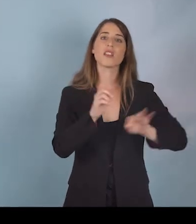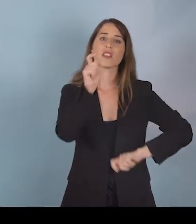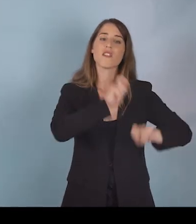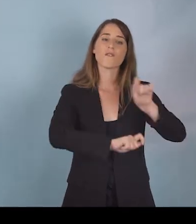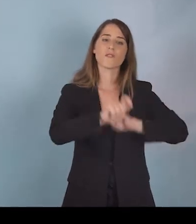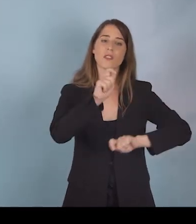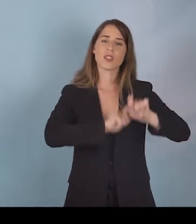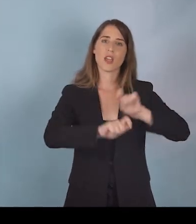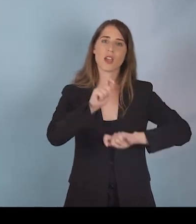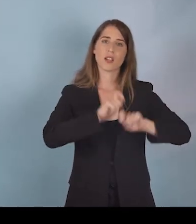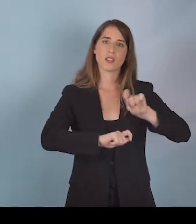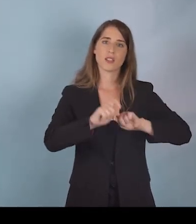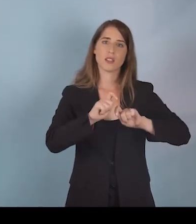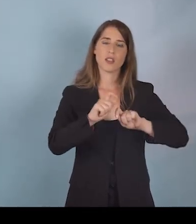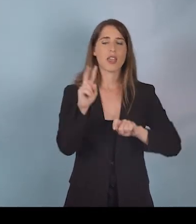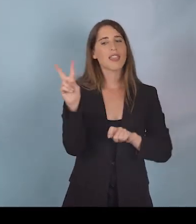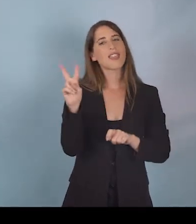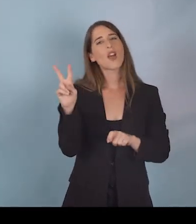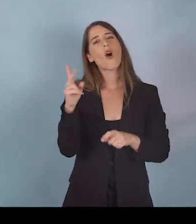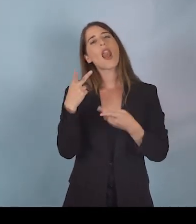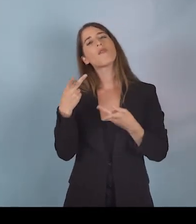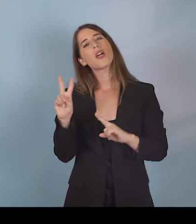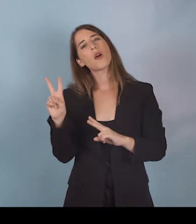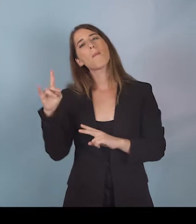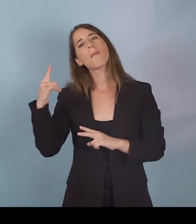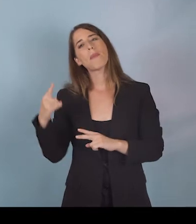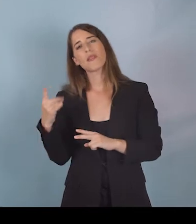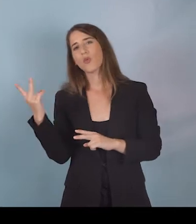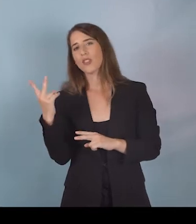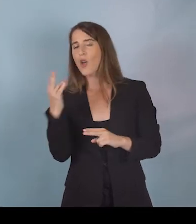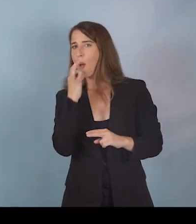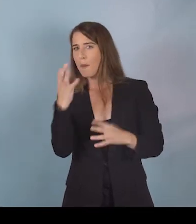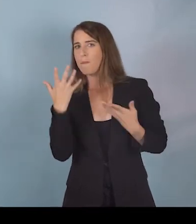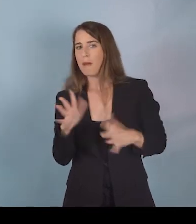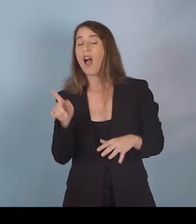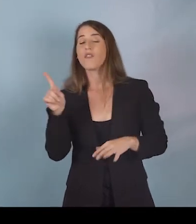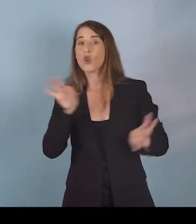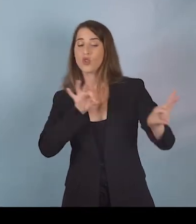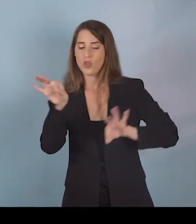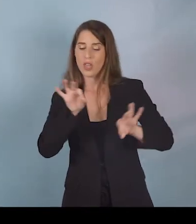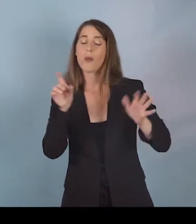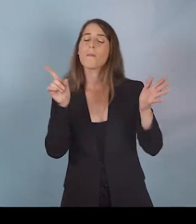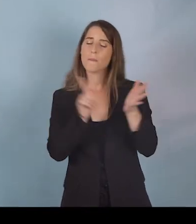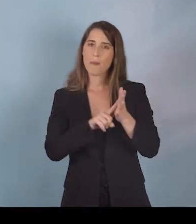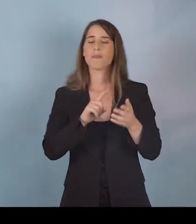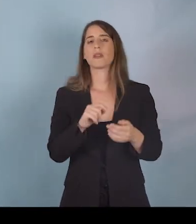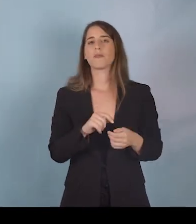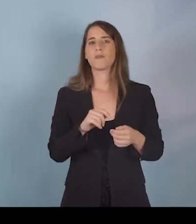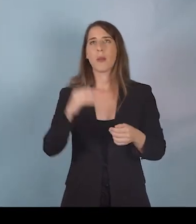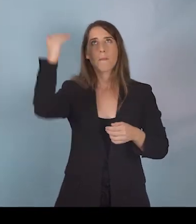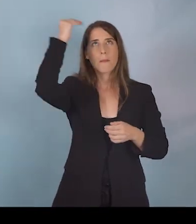να εκπονήσει τη στρατηγική που είπε και ο κύριος Ελευθερίου, ο συνάδελφός μου, και ο κύριος Παπαδημούλης από το Ευρωπαϊκό